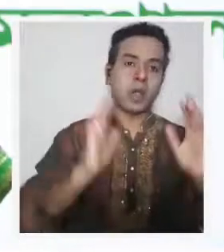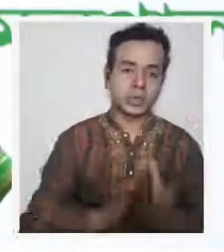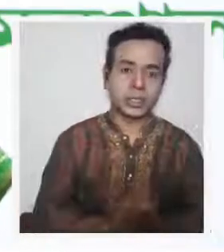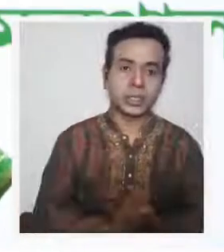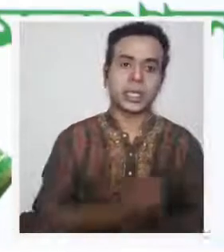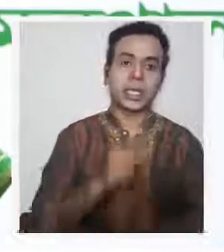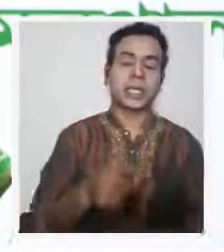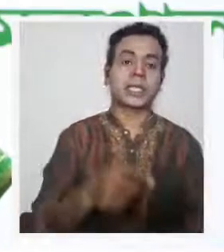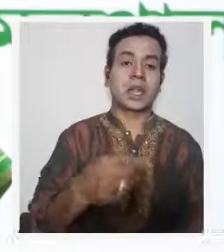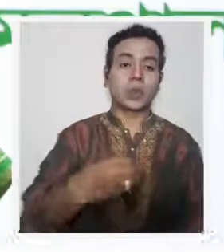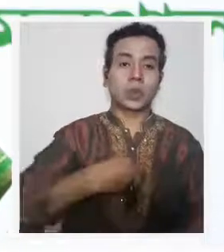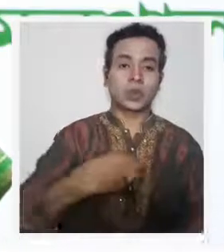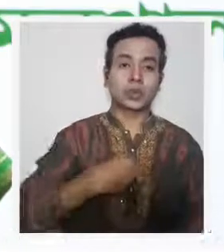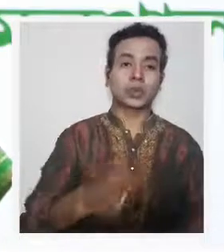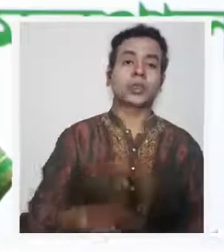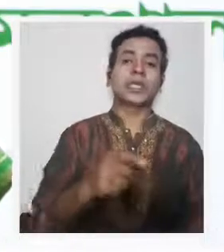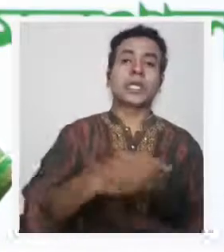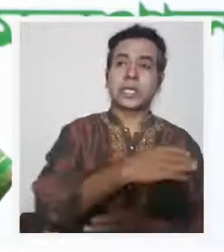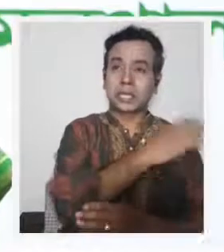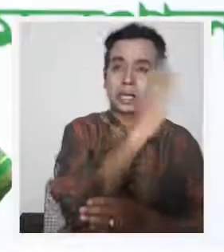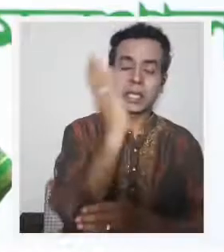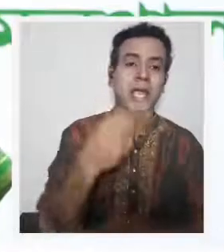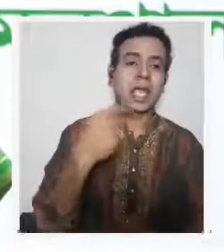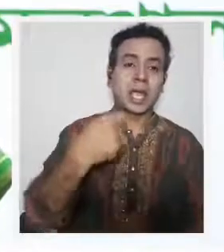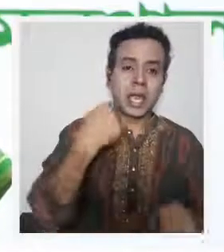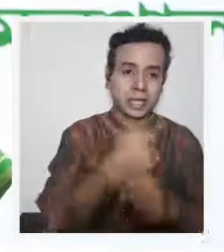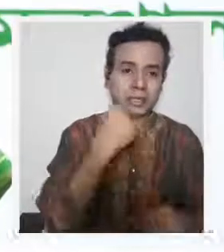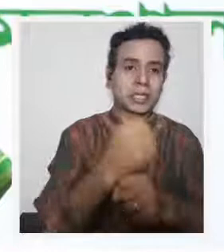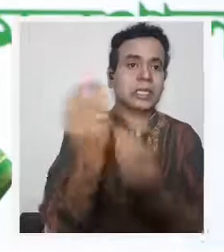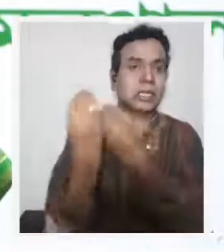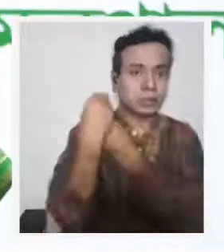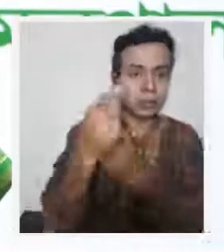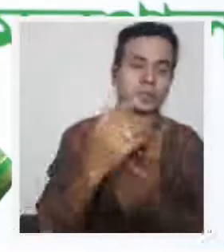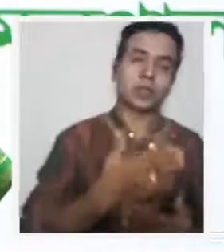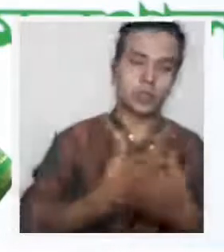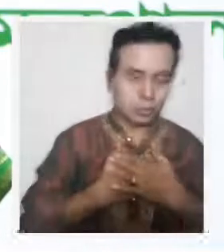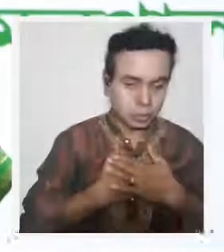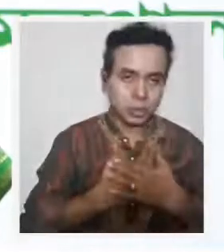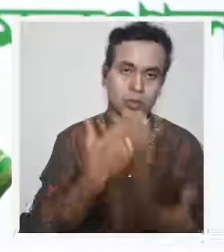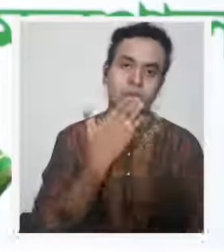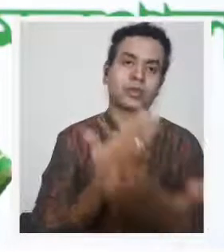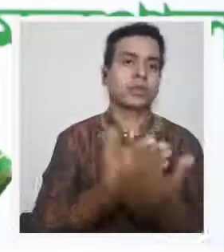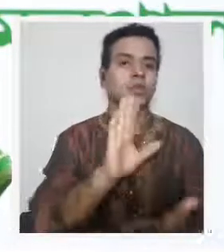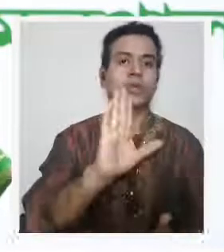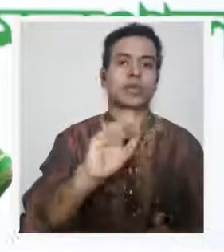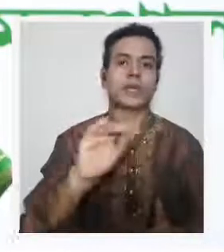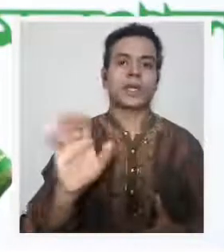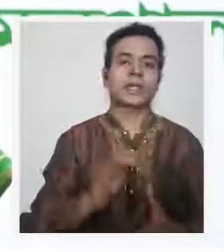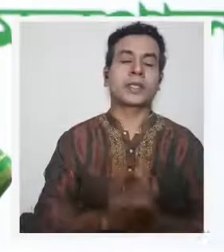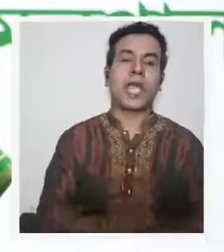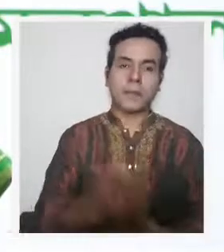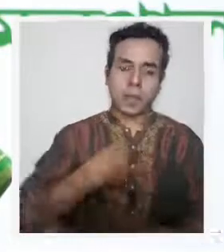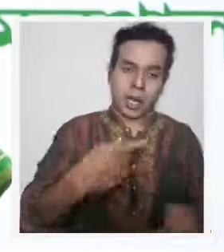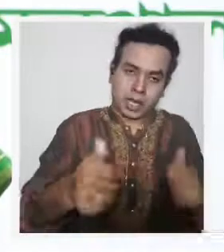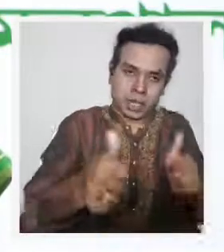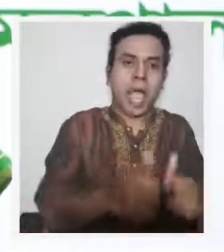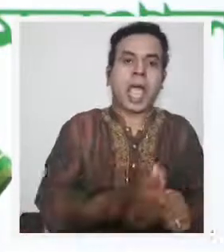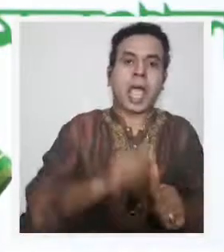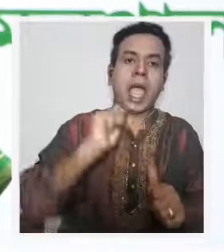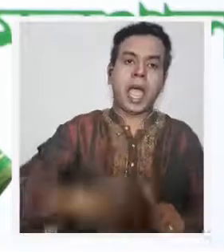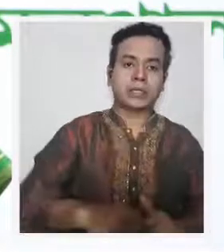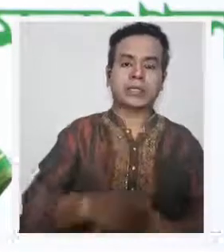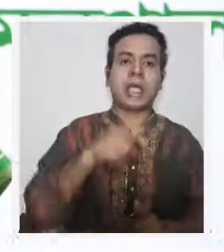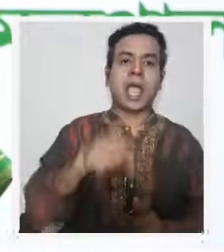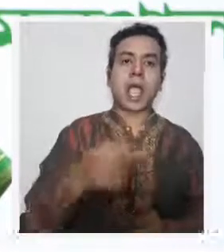আমাদের পরিস্থিতি আরও অনেক বেশি খারাপ হতো। এই সম্মুখ যোদ্ধাদের প্রতি কৃতজ্ঞতা জানাচ্ছি। আপনাদের মাধ্যমে আমাদের কৃতজ্ঞতা, তাদের